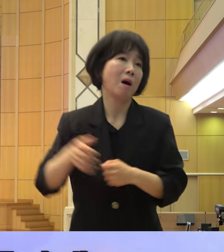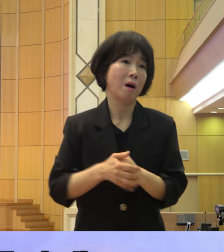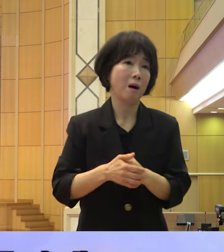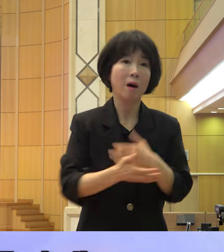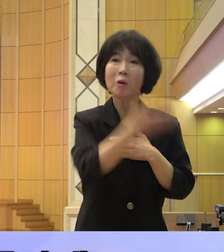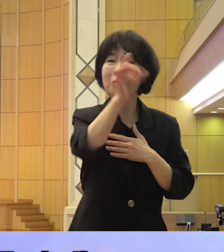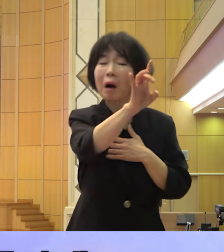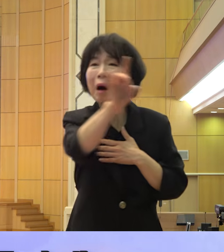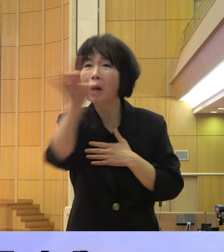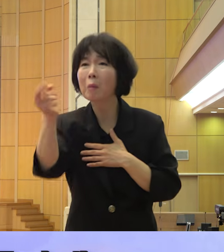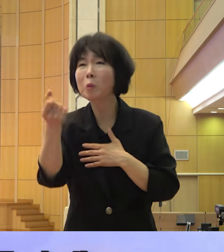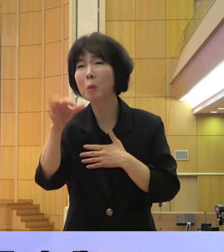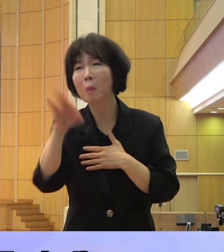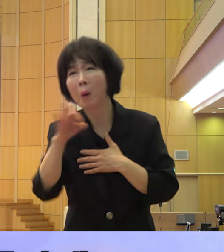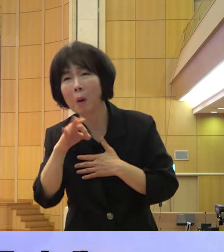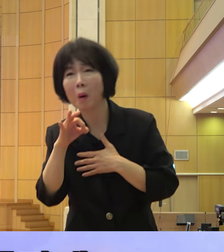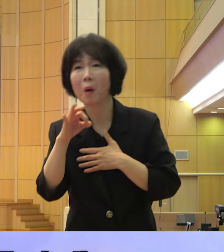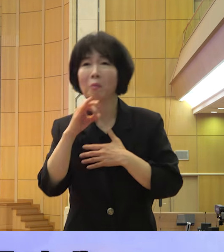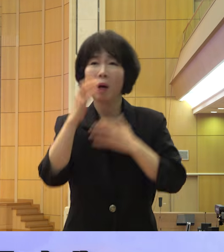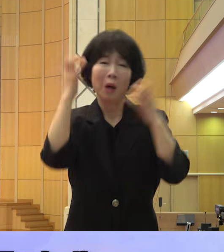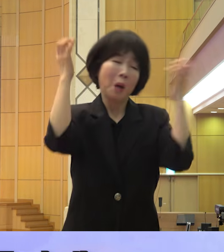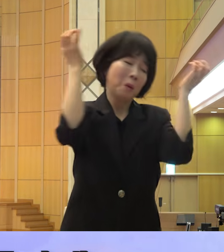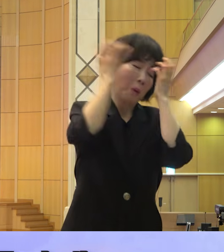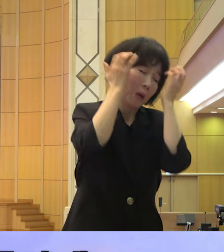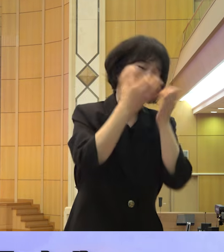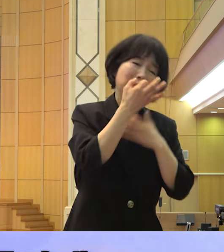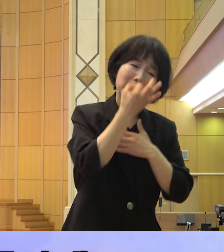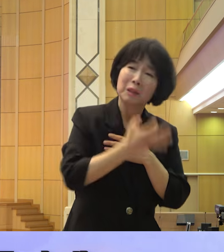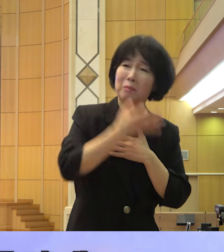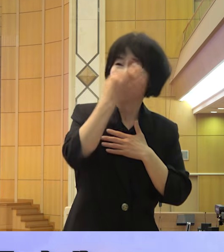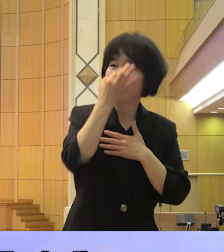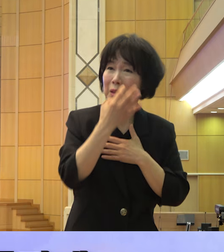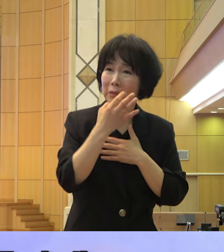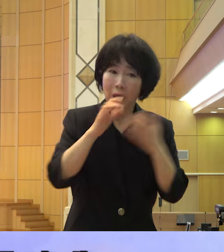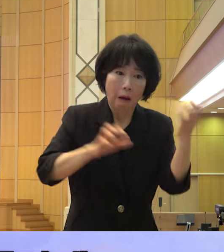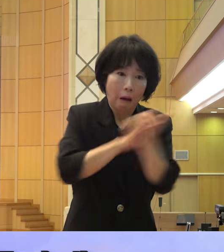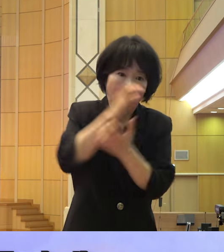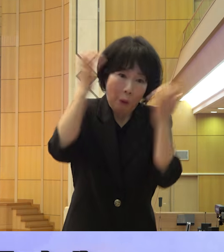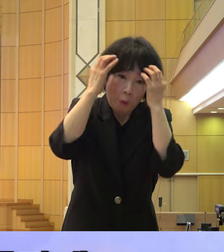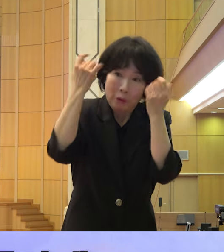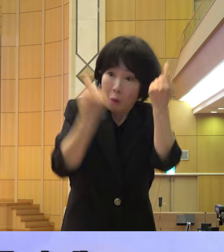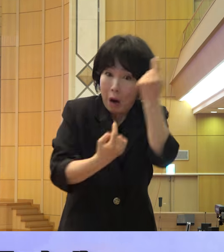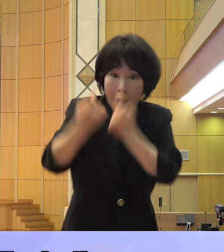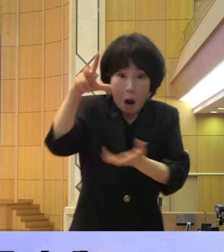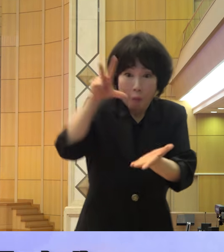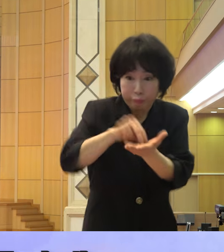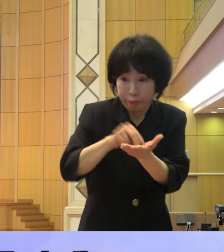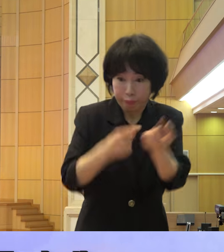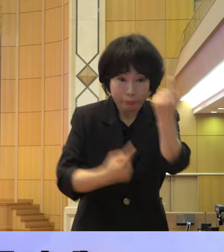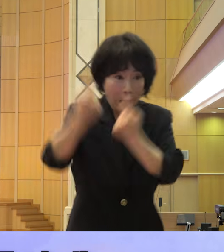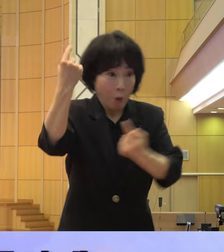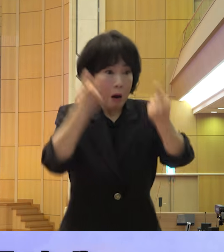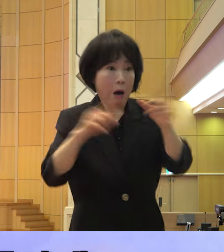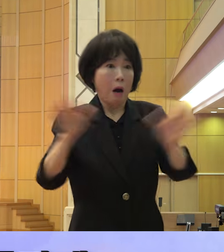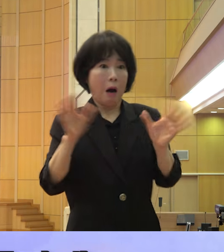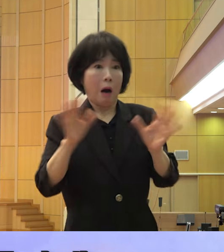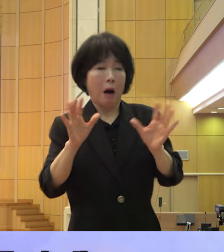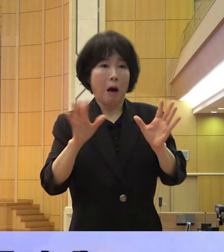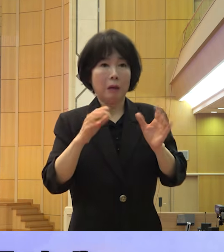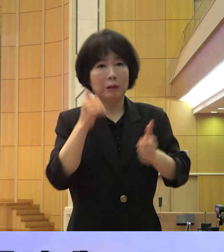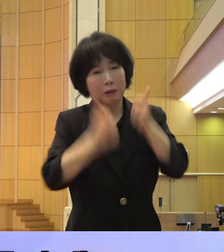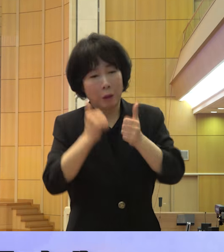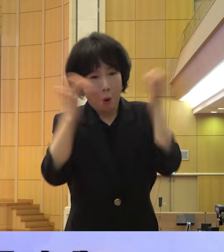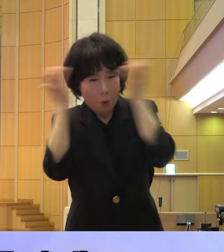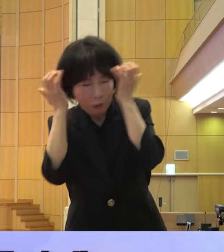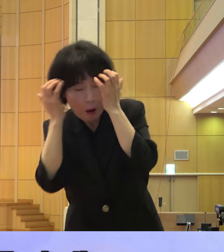시험이나 어떤 시련, 단련 이런 것들이 다가오게 되면 그냥 그것이 시험이요